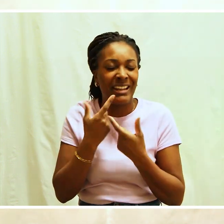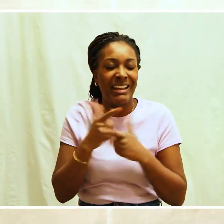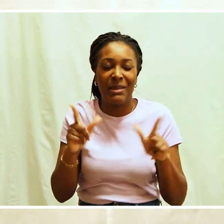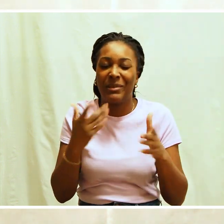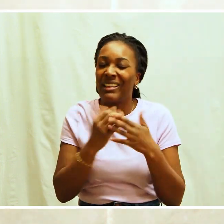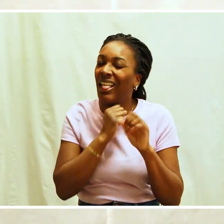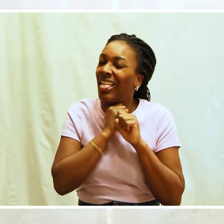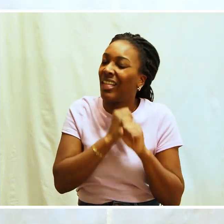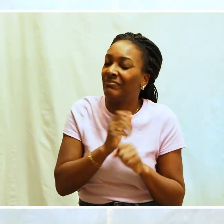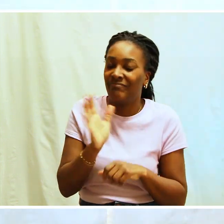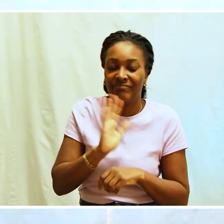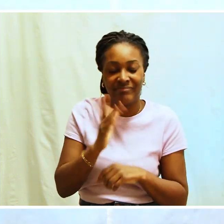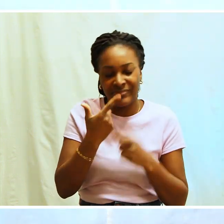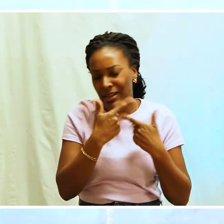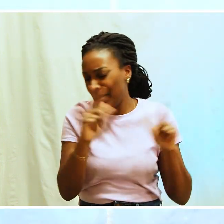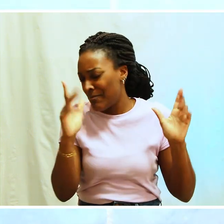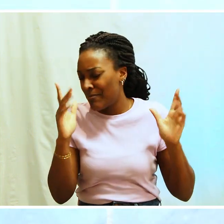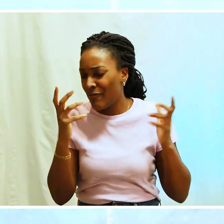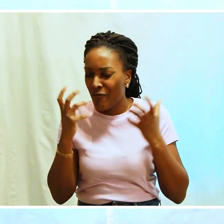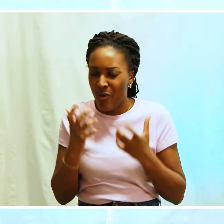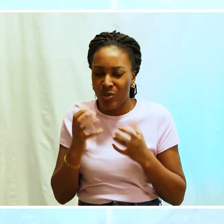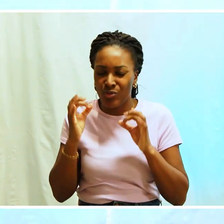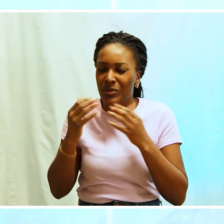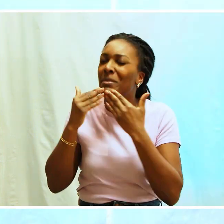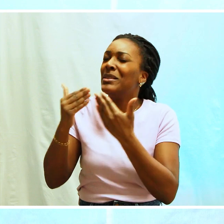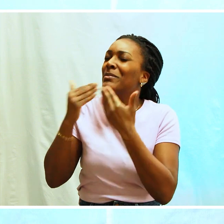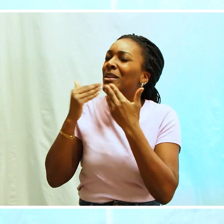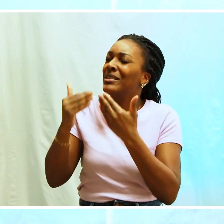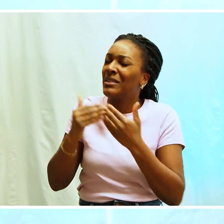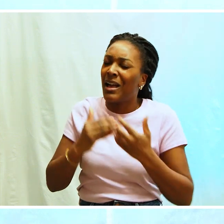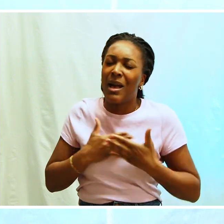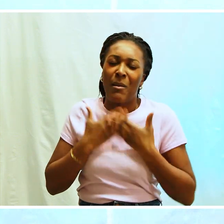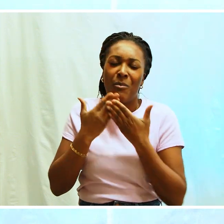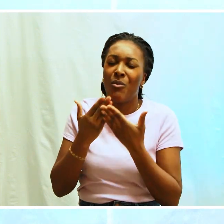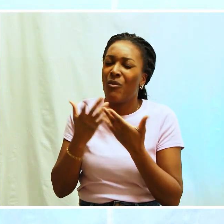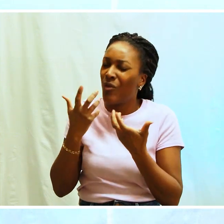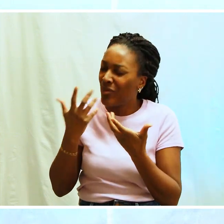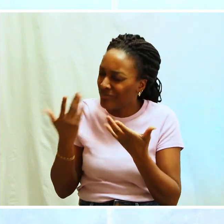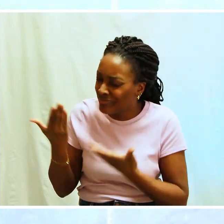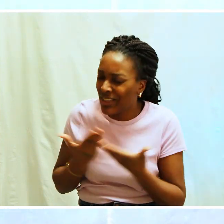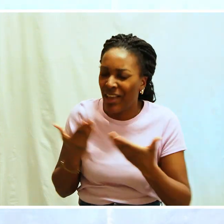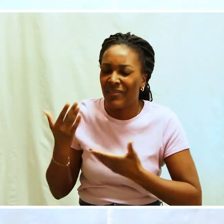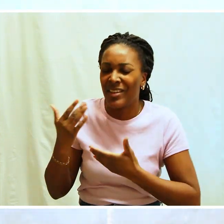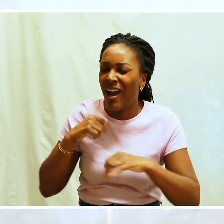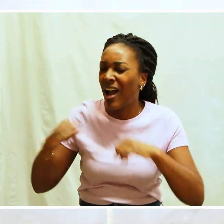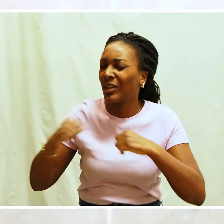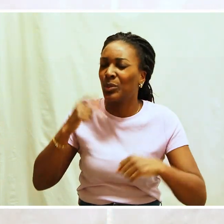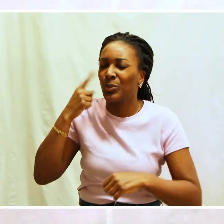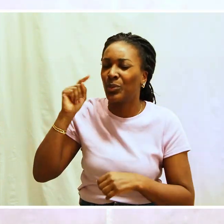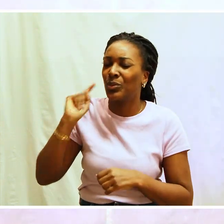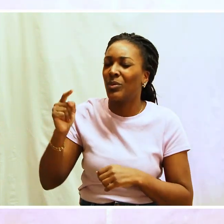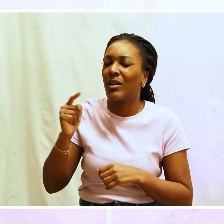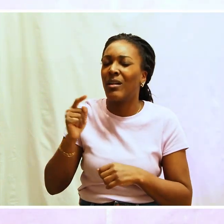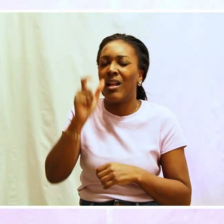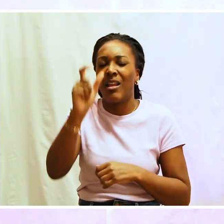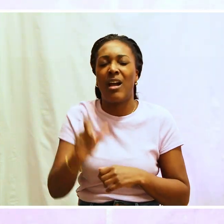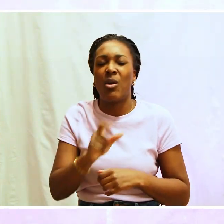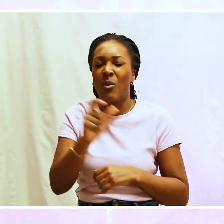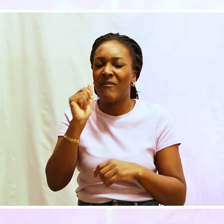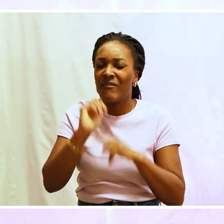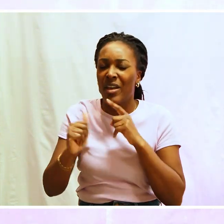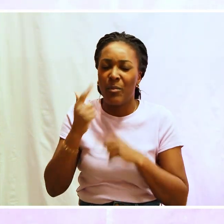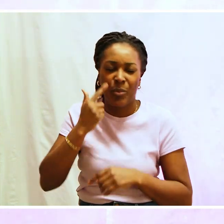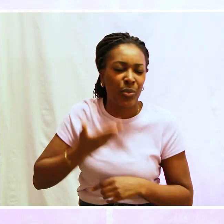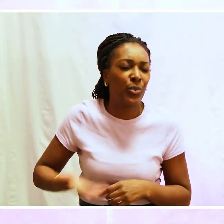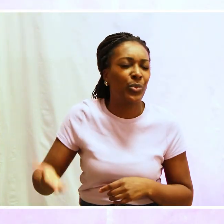Mais aujourd'hui, nous voulons œuvrer simplement par reconnaissance et par amour pour ton nom et pour ce que tu as fait à la croix pour nous. Merci, Seigneur. Merci